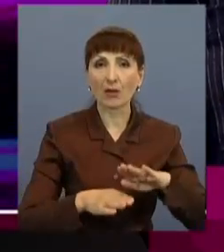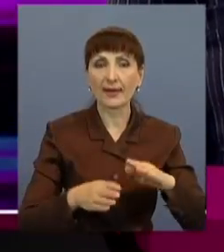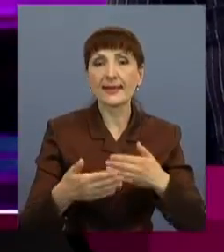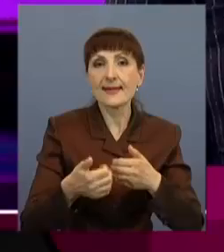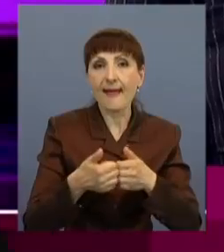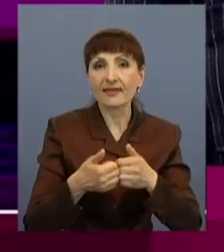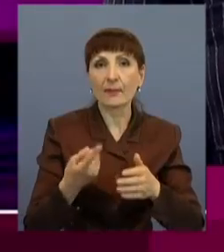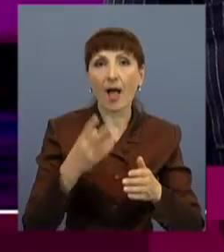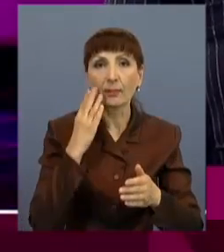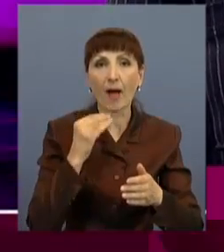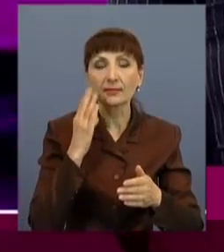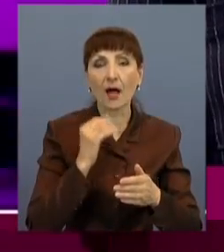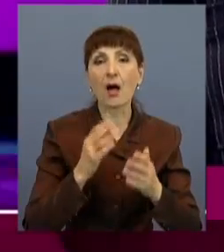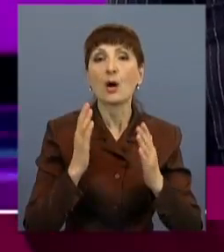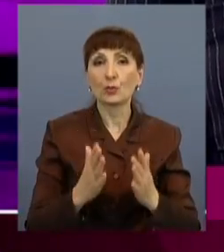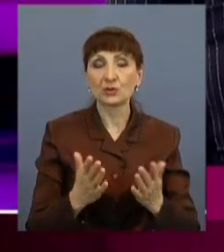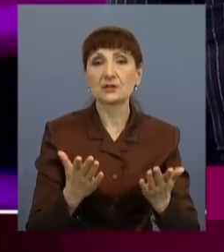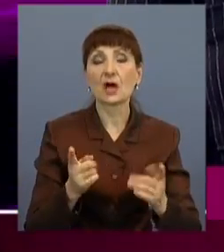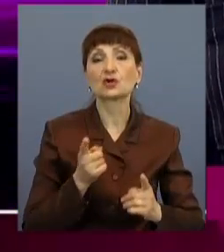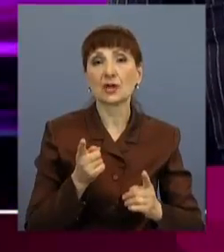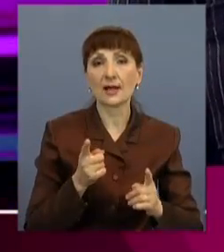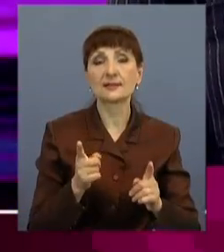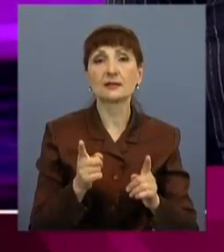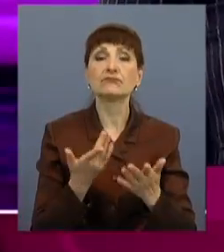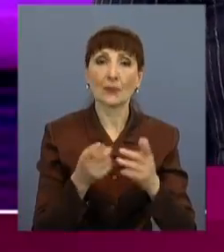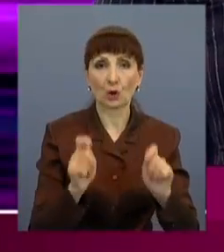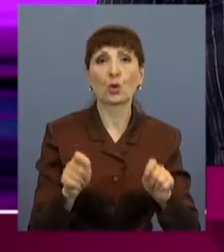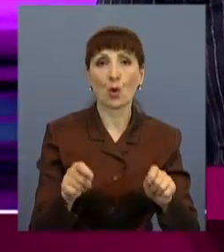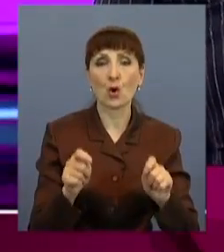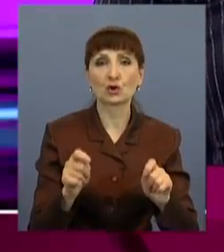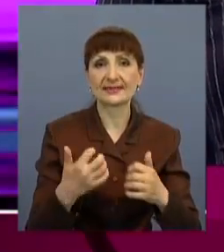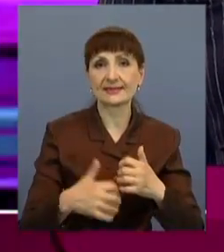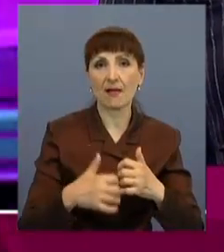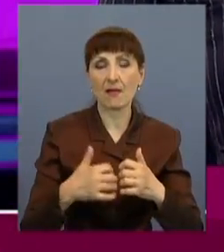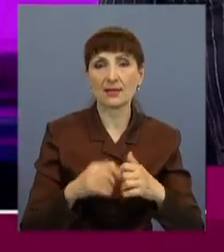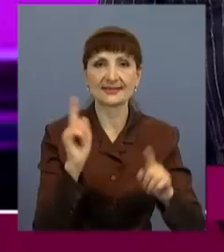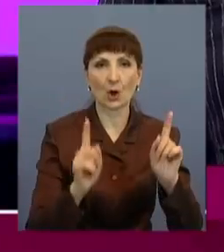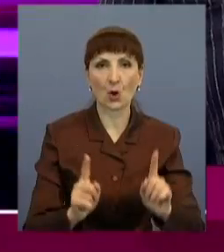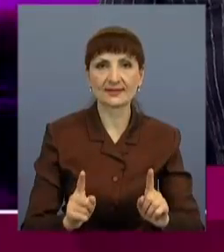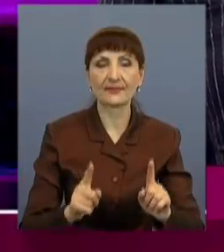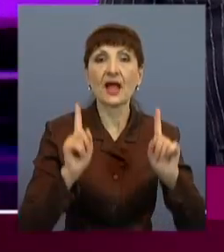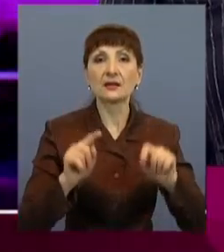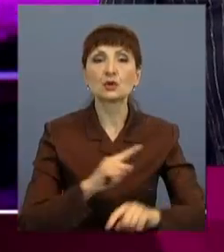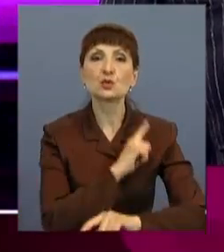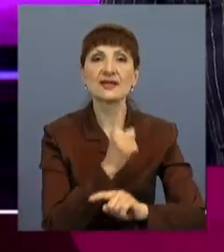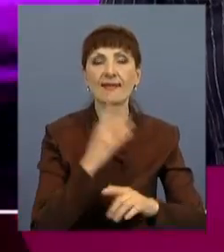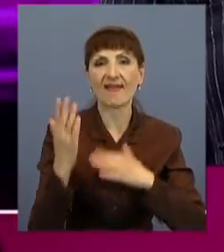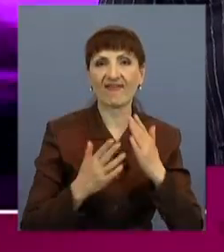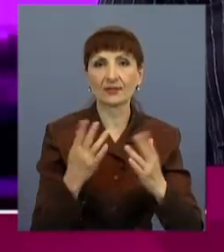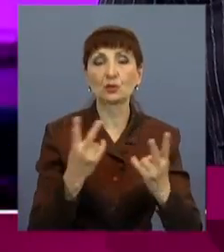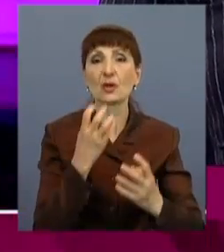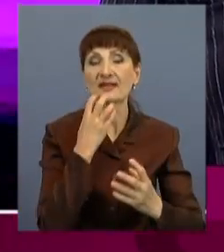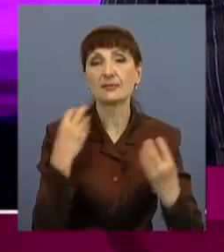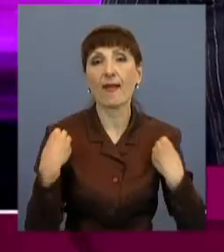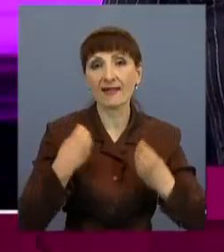предгорных районах, так скажем, ожидаются умеренные дожди с грозами. Также усиление ветра, поэтому стоит потеплее